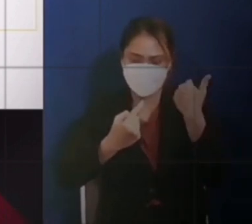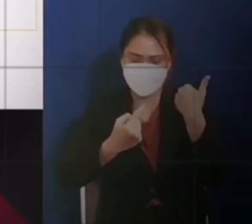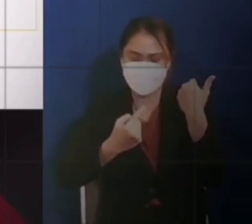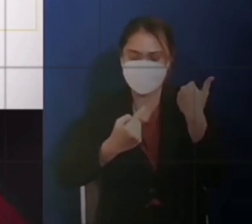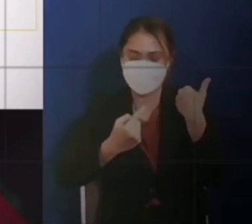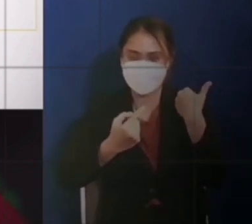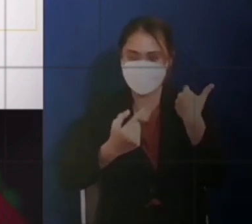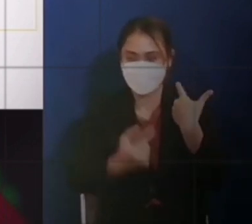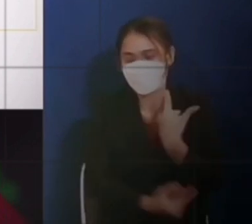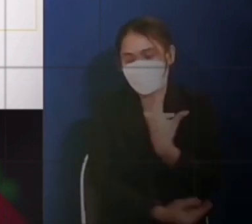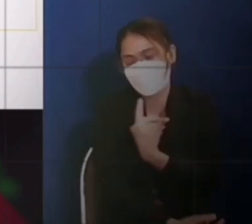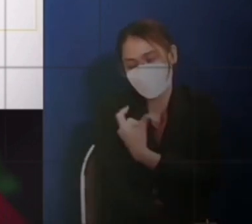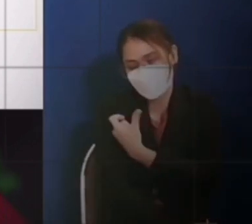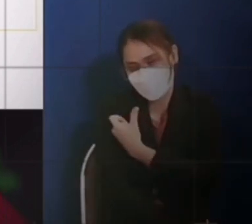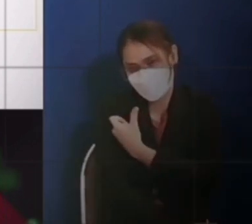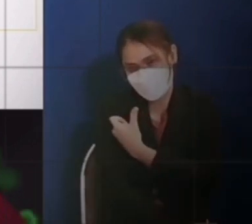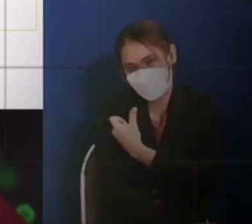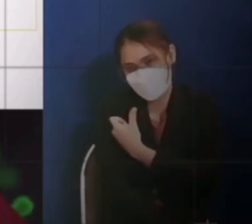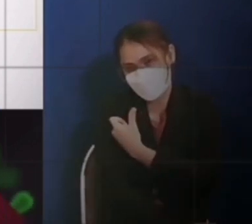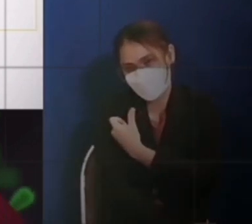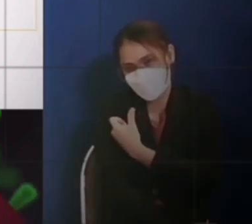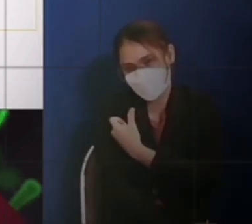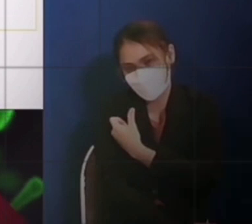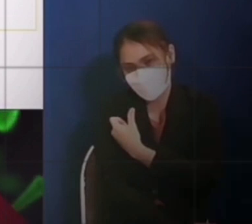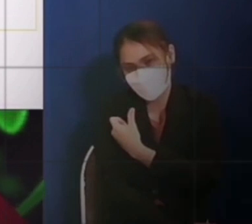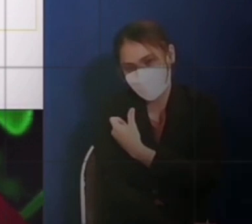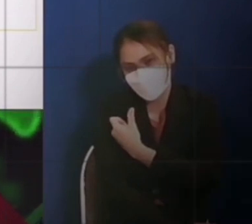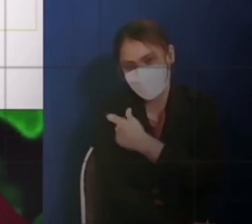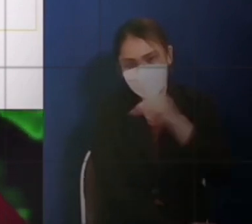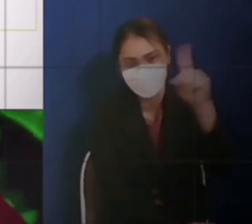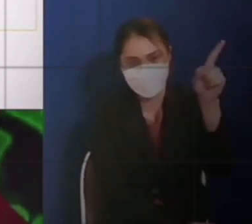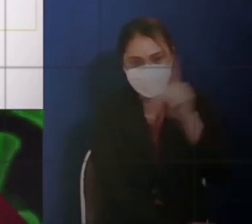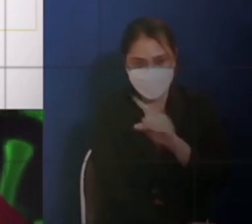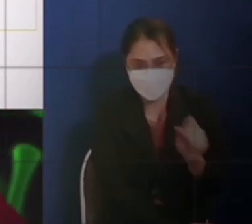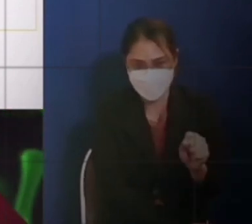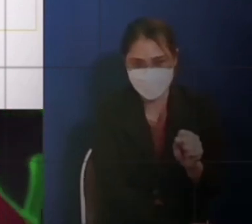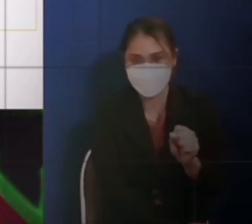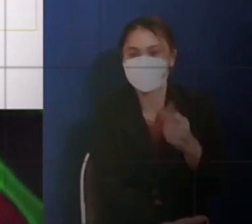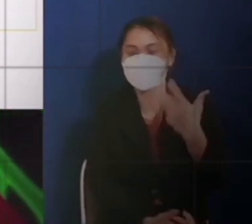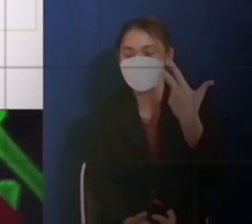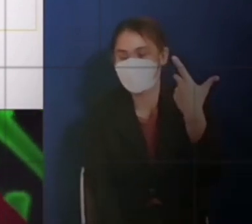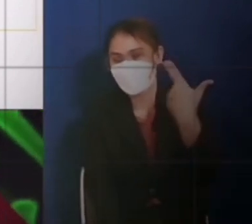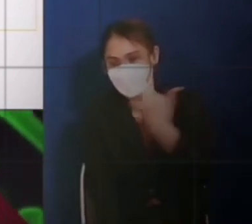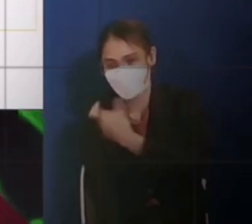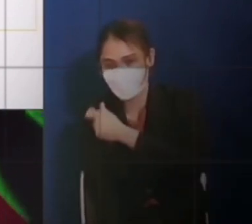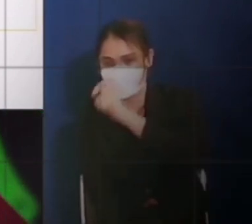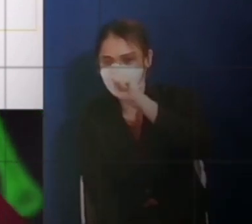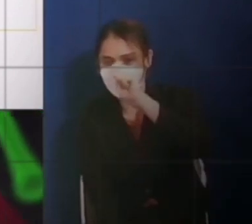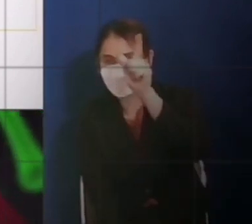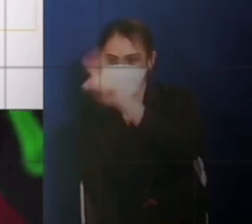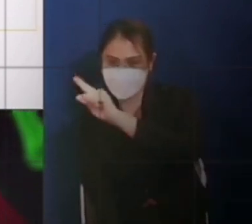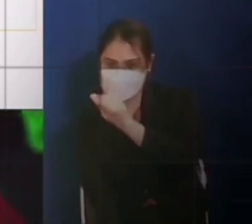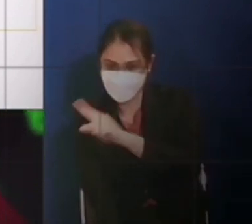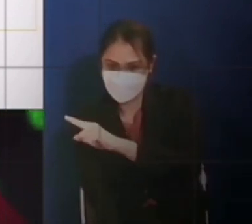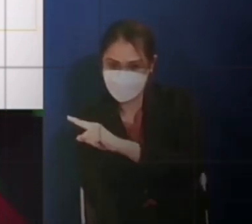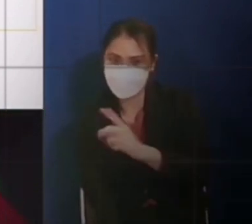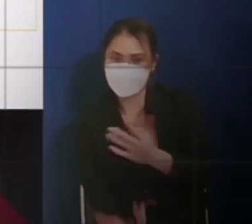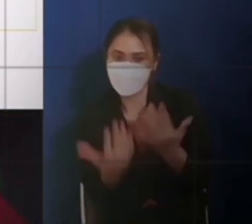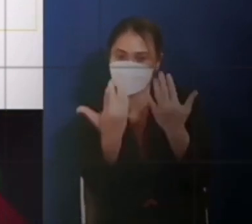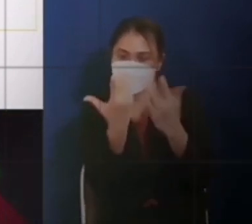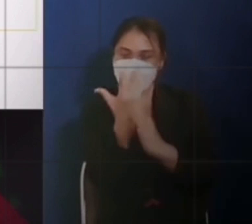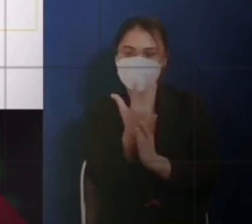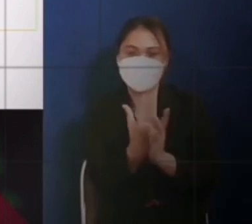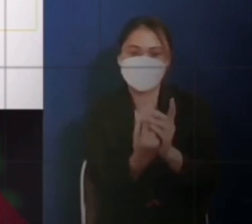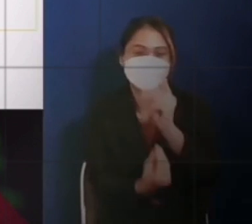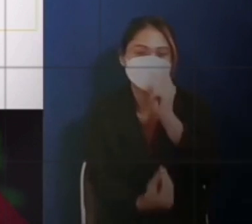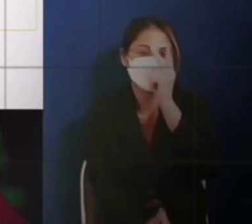วัคซีนชนิดเชื้อตายซิโนแวคแล้วตามด้วยชนิดไวรัลเวกเตอร์นะครับแอสตราเซเนกานะครับห่างกัน3อาทิตย์จะเ